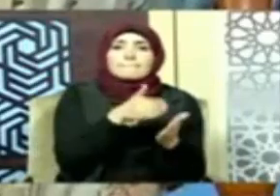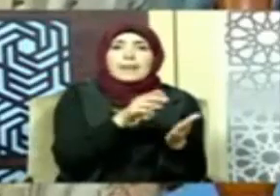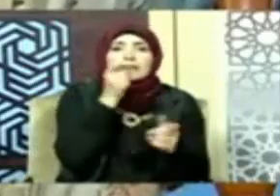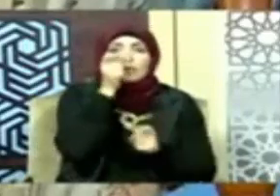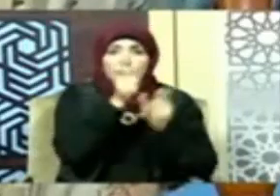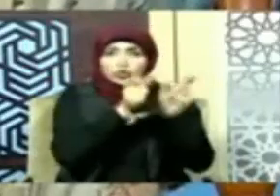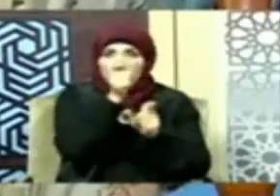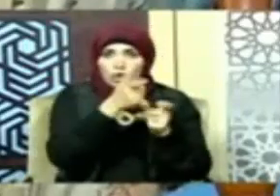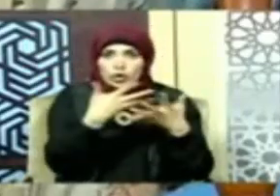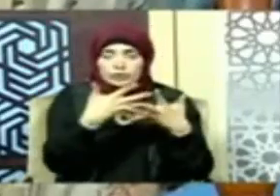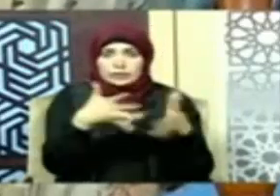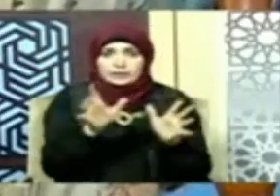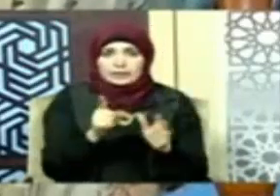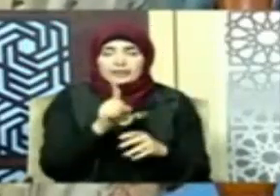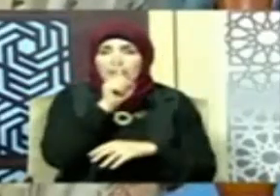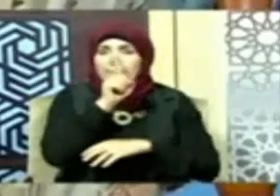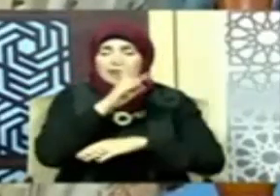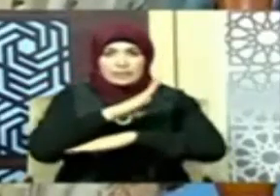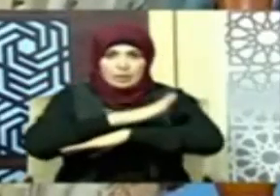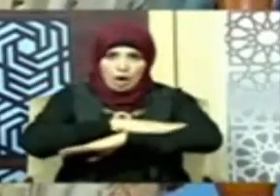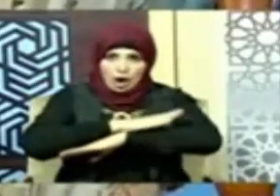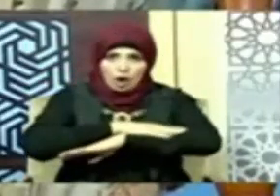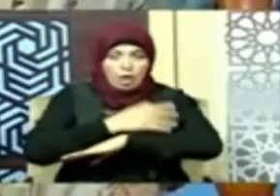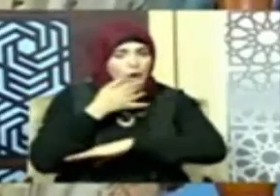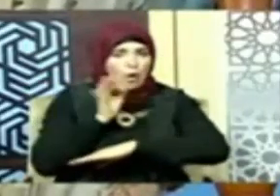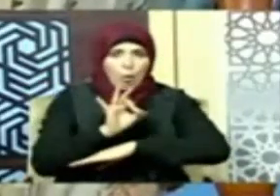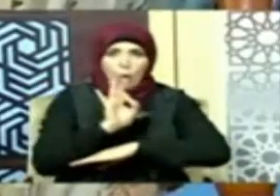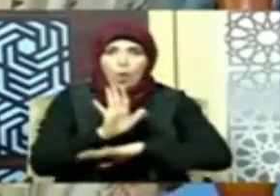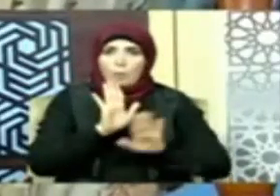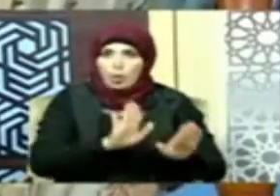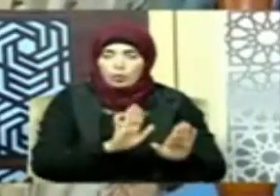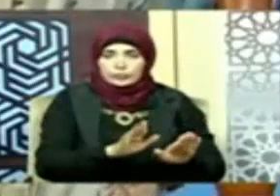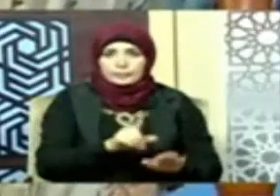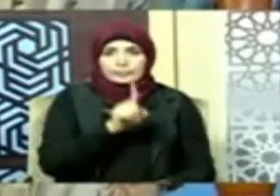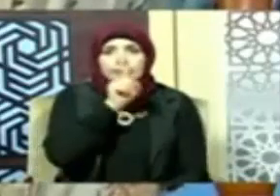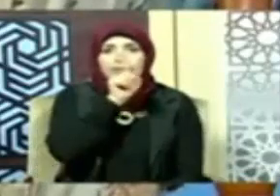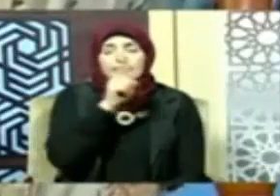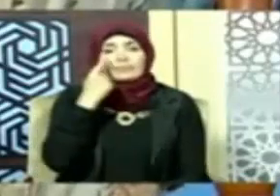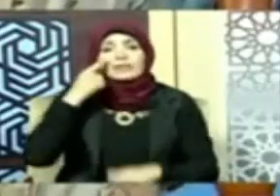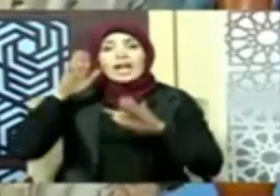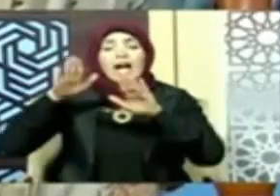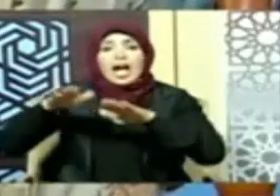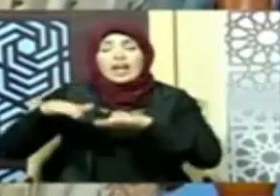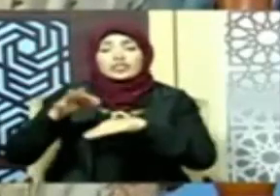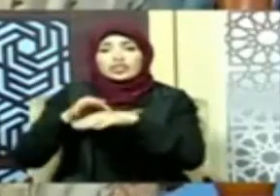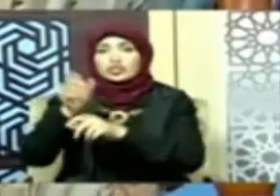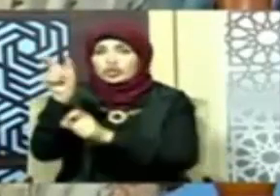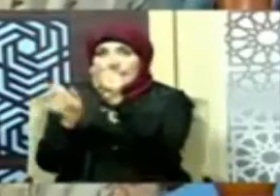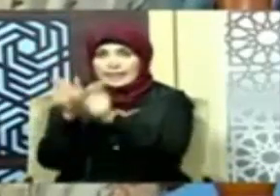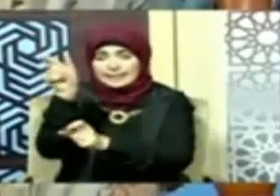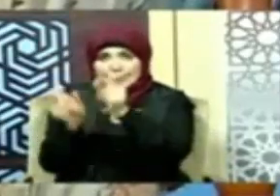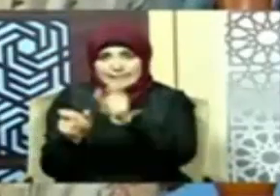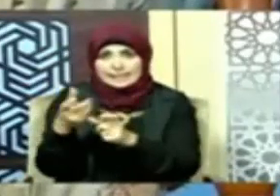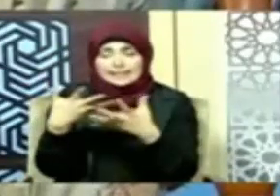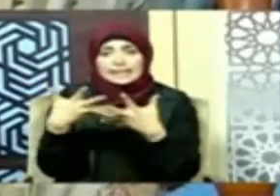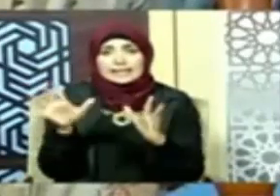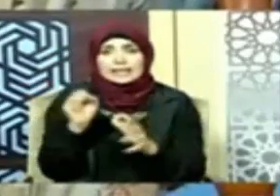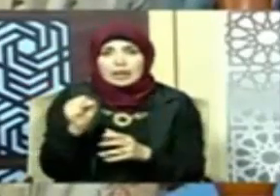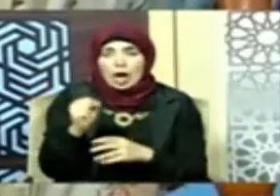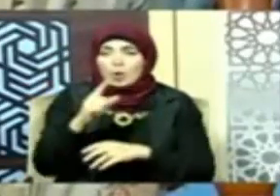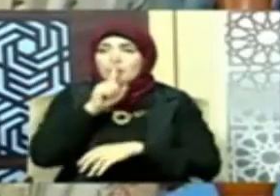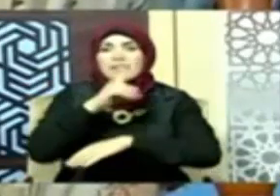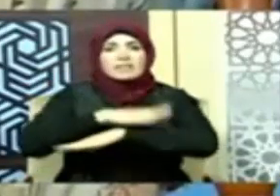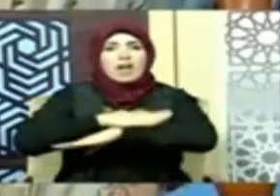فضائلهم، وعاش قوم وهم في الناس أموات. نسأل